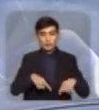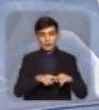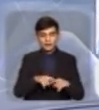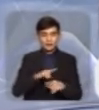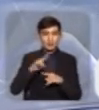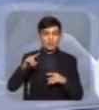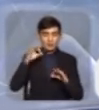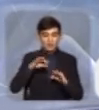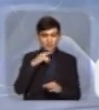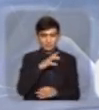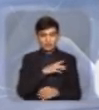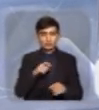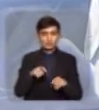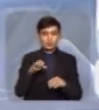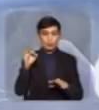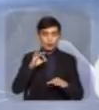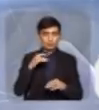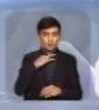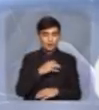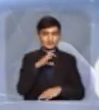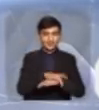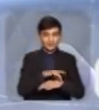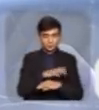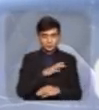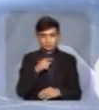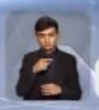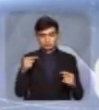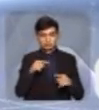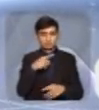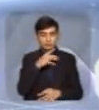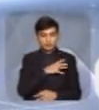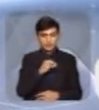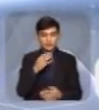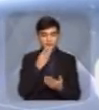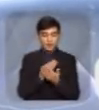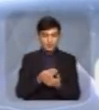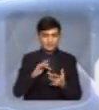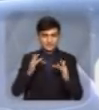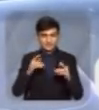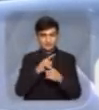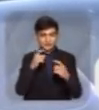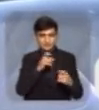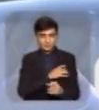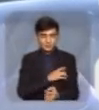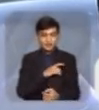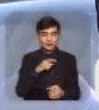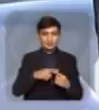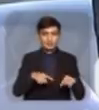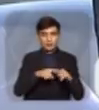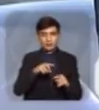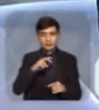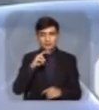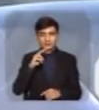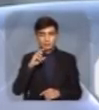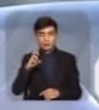многие замечания необъективны. Информацию они разместили на своем сайте. Самым серьезным нарушением Комитет гражданской авиации